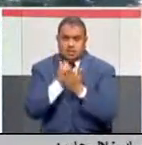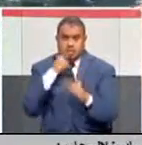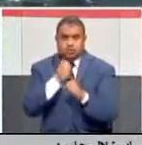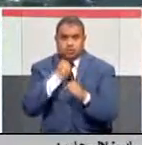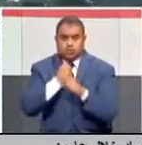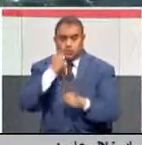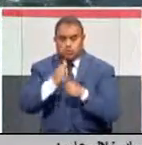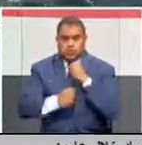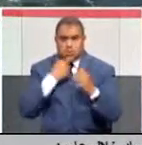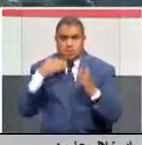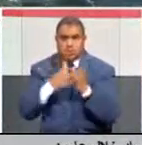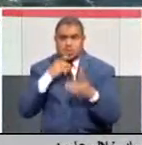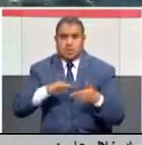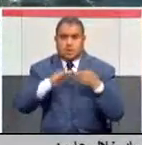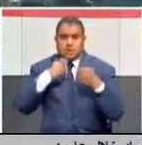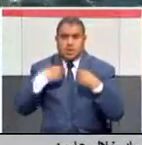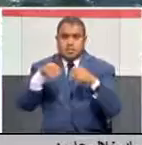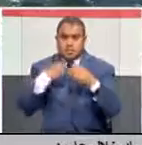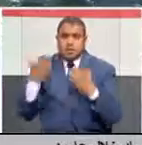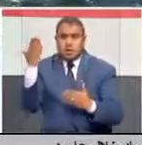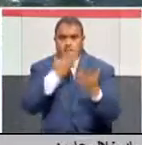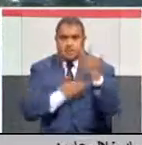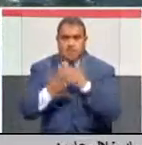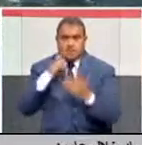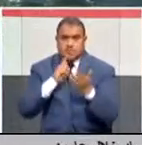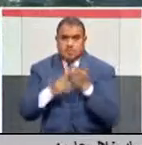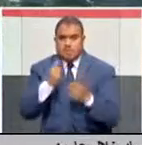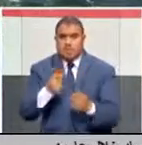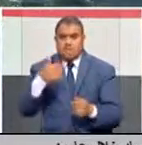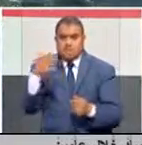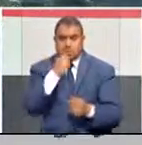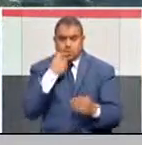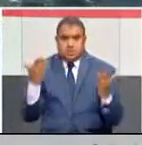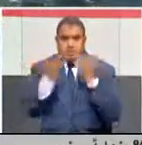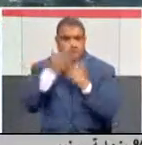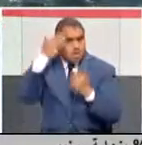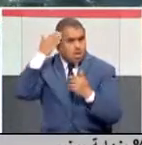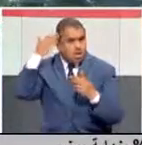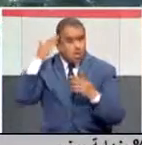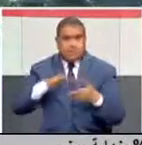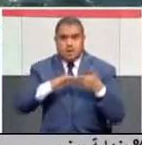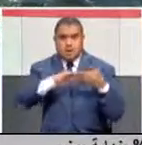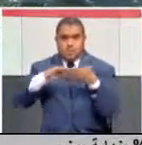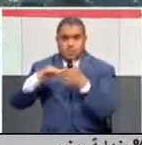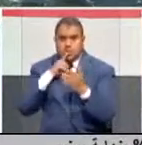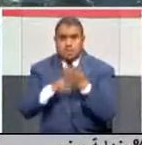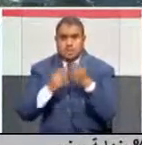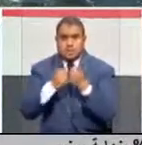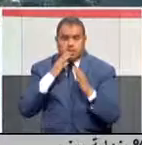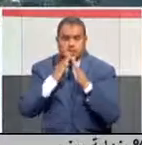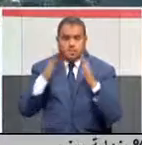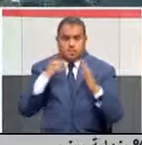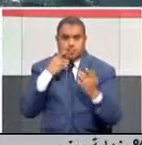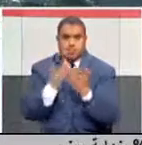جديدة للتعاون وتنشيط التجارة بين البلدين، حيث أنه سيتيح الفرصة لتبادل الخبرات حول أفضل الممارسات والتحديات